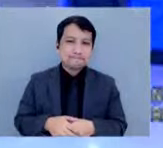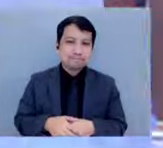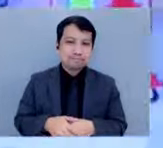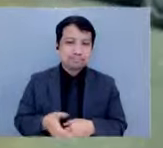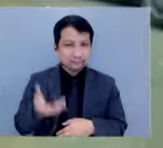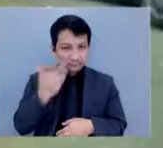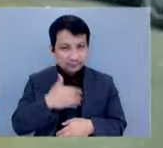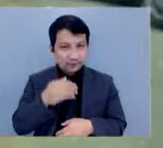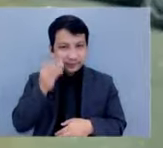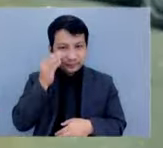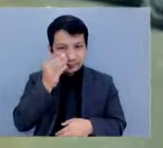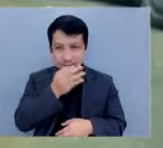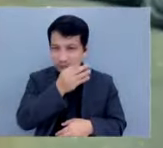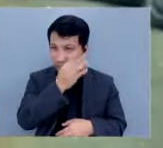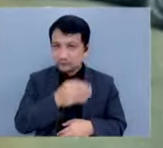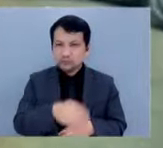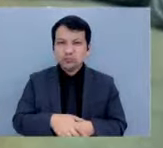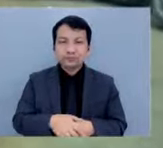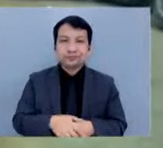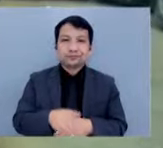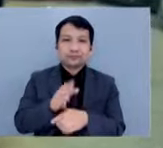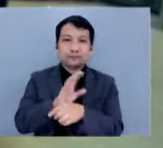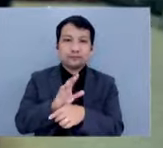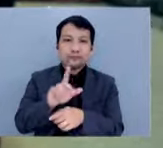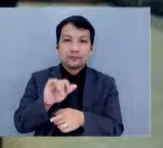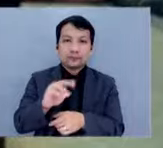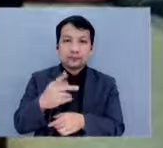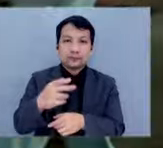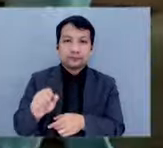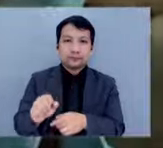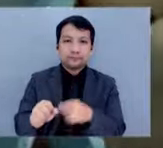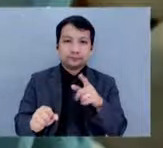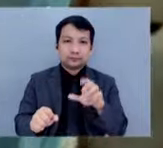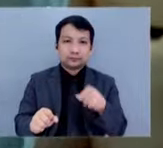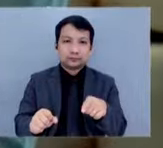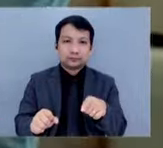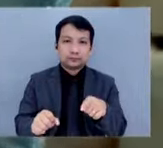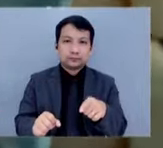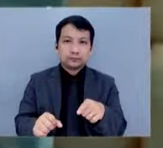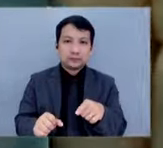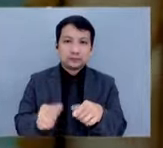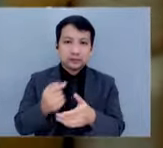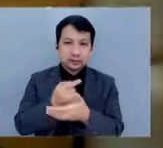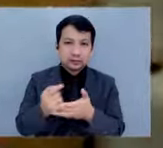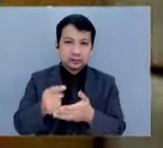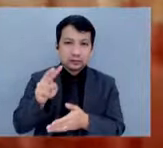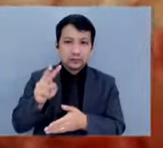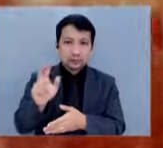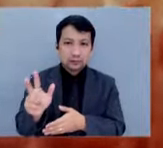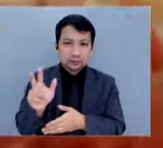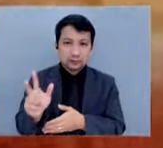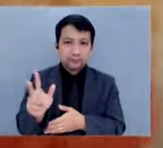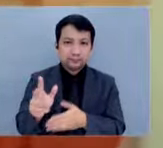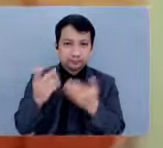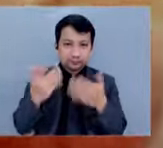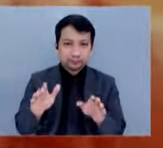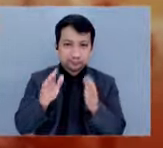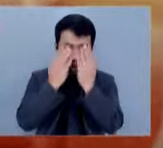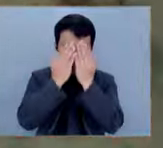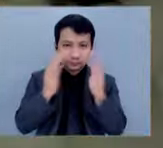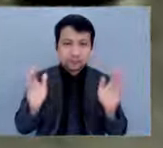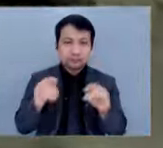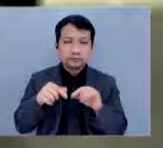Thanks. Napapanood ng Lumuhod Ka sa Lupa weekdays 2:30 p.m. pagkatapos ng Eat Bulaga